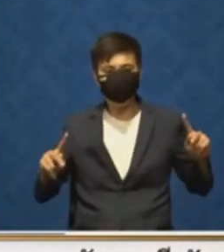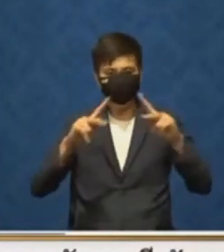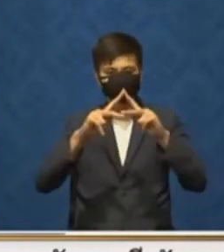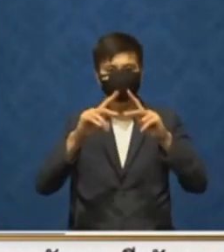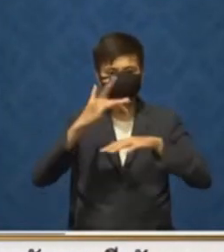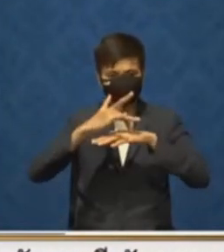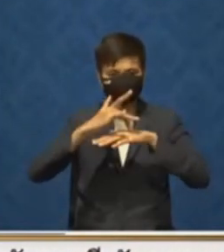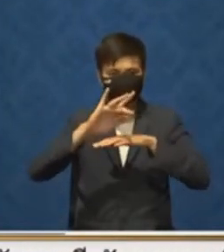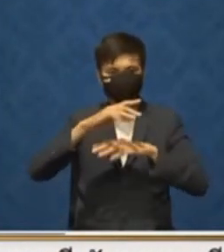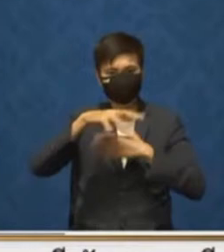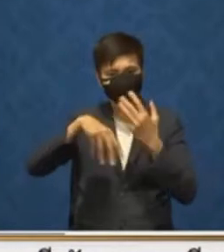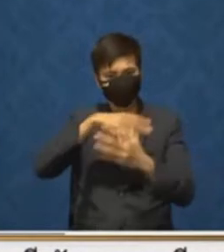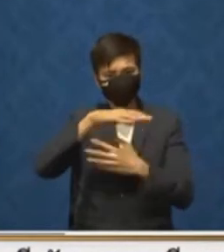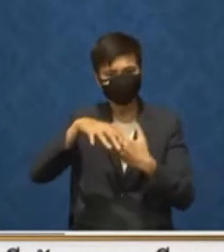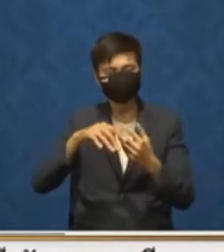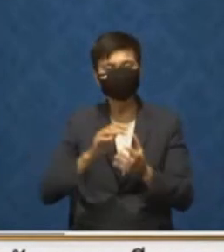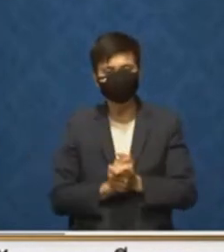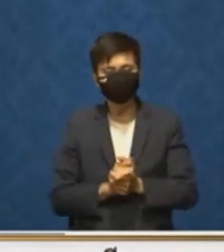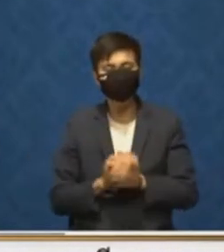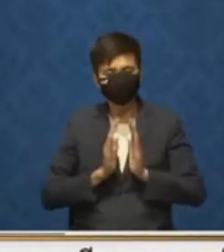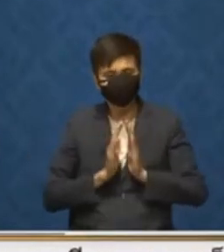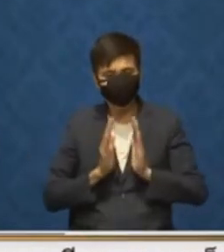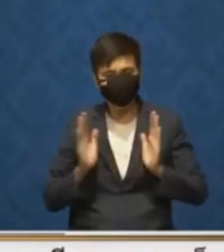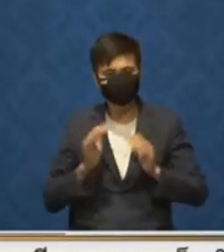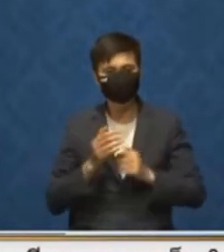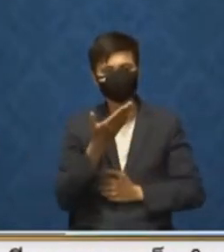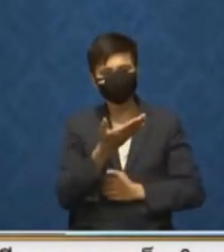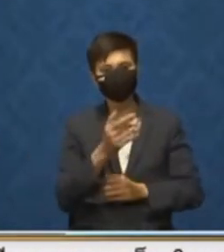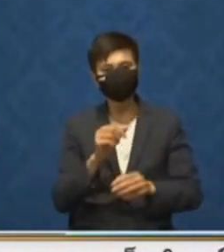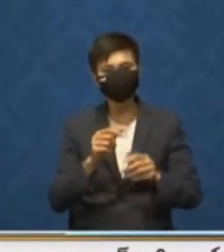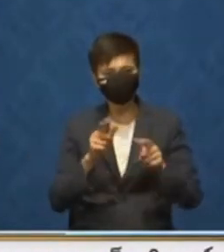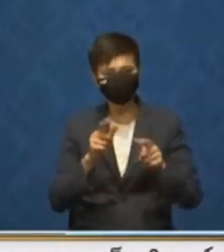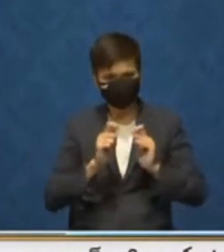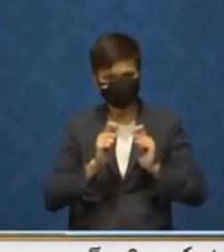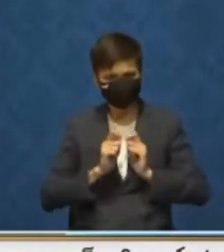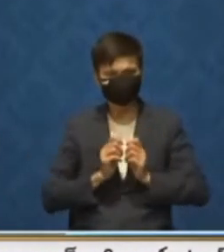ประเด็นครับขอบคุณครับกันทนทานครับขออนุญาตนำเสนอวีดีทัศน์กับ